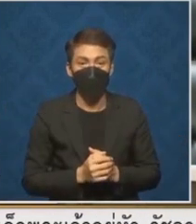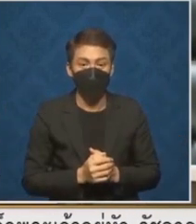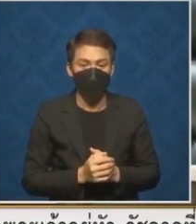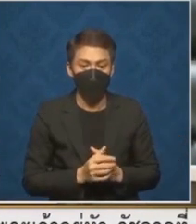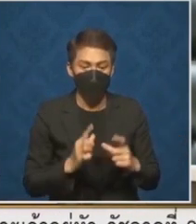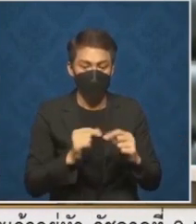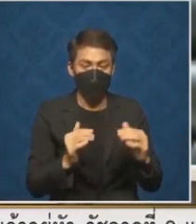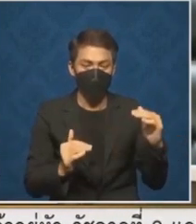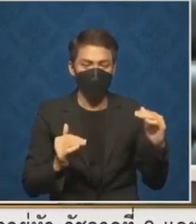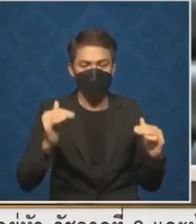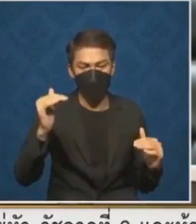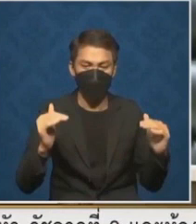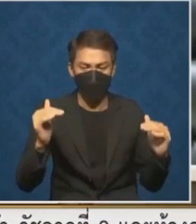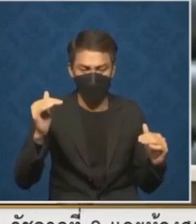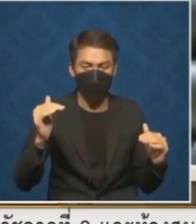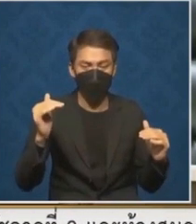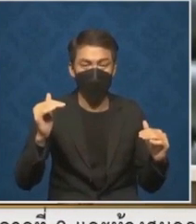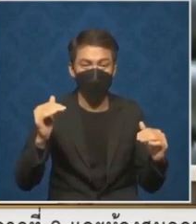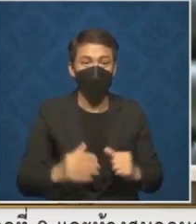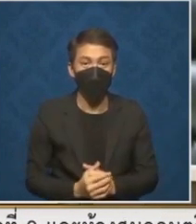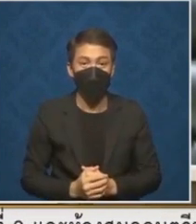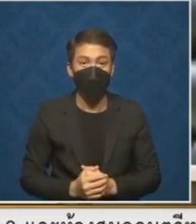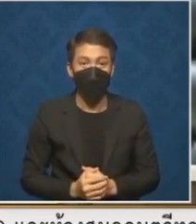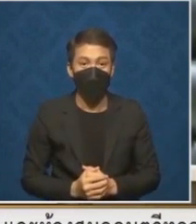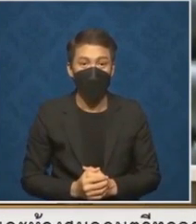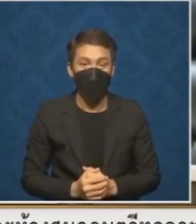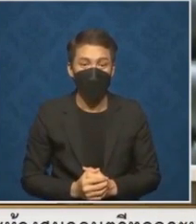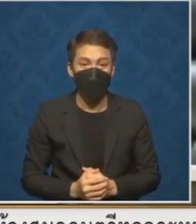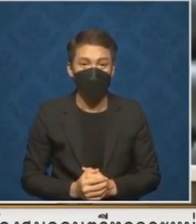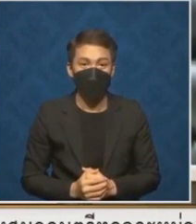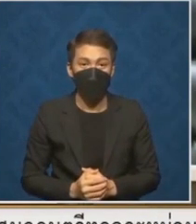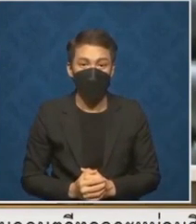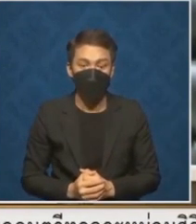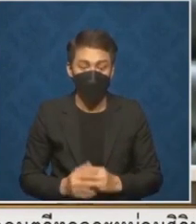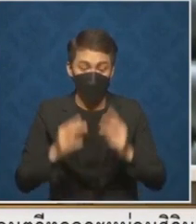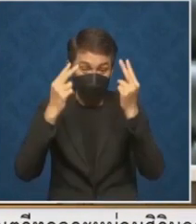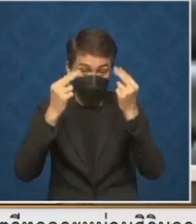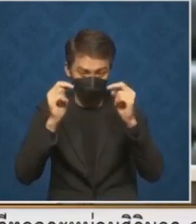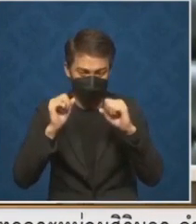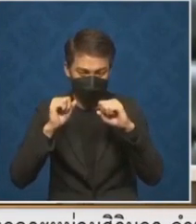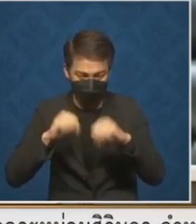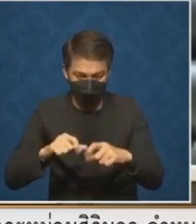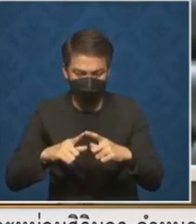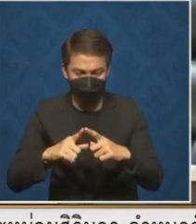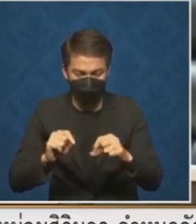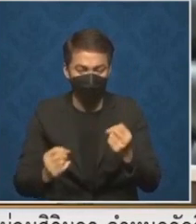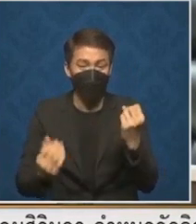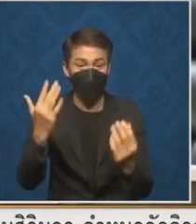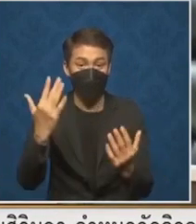ฟาร์มเหอมล้ำยงไมพอครับคือทานายกตัดสินใจเรื่องอุทยาน